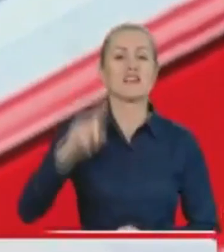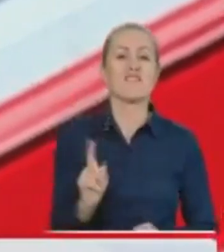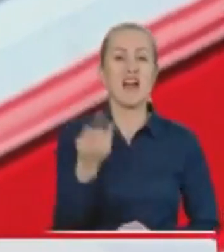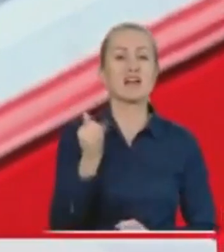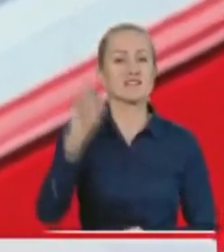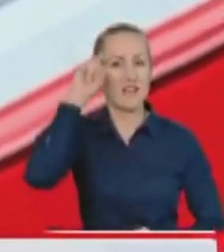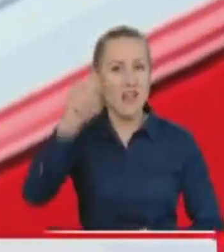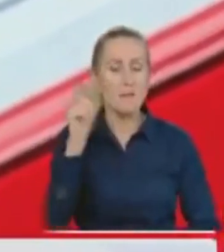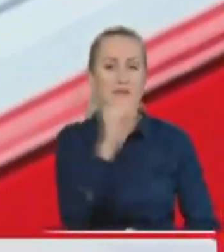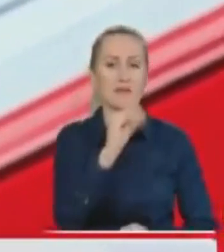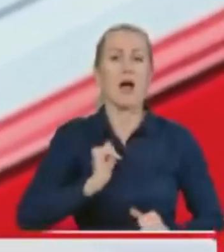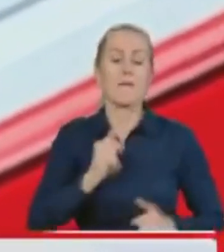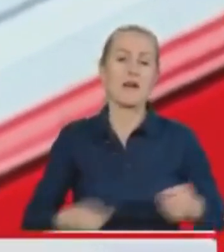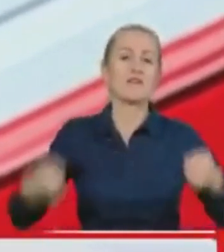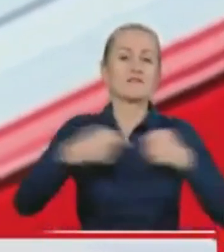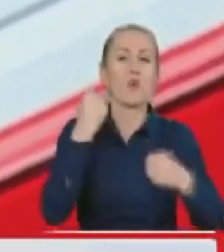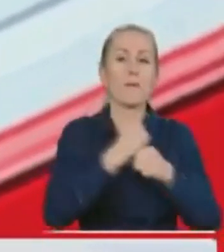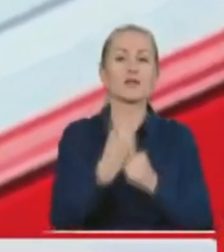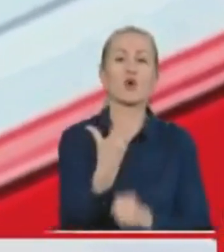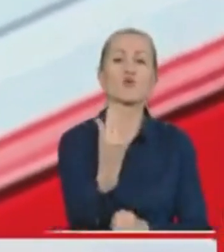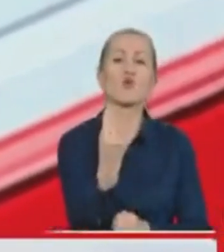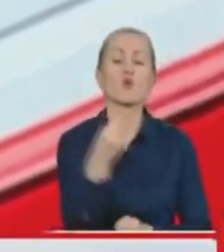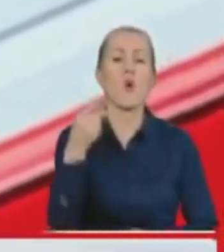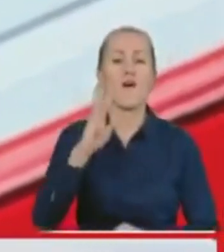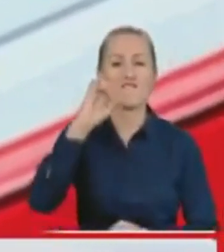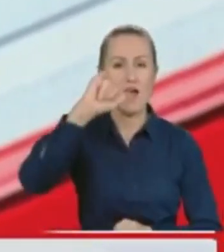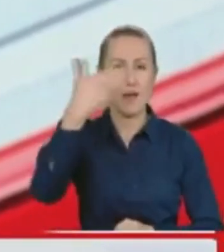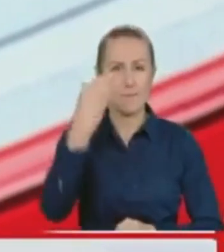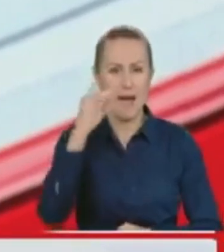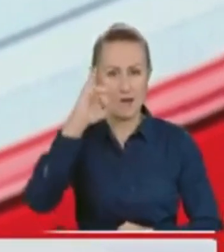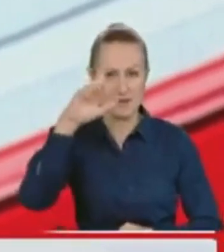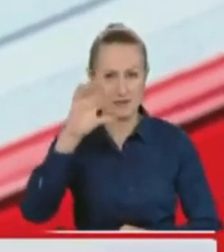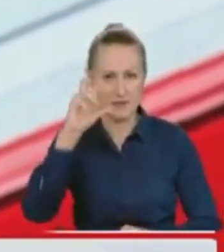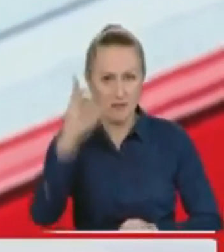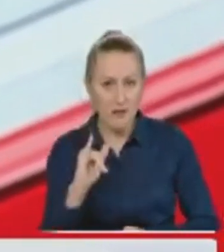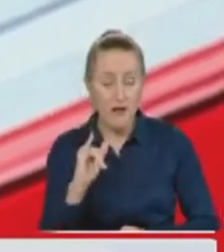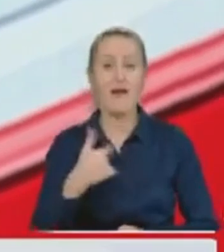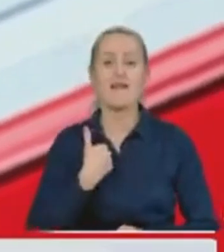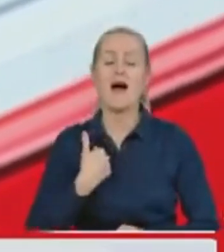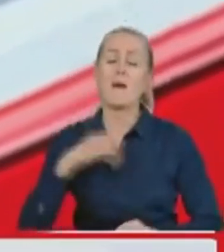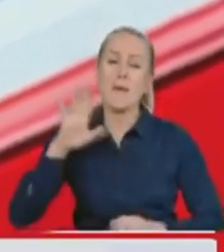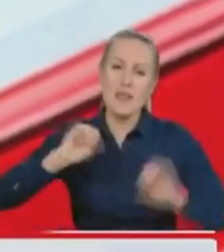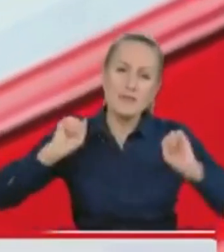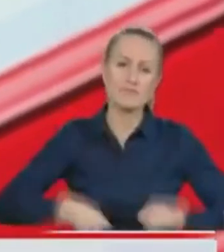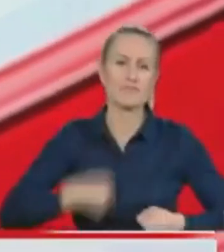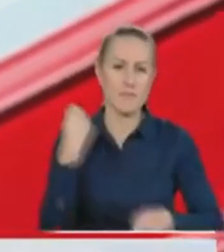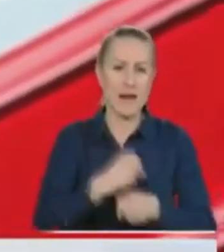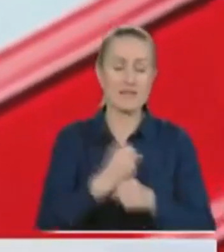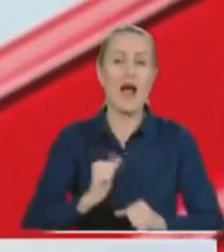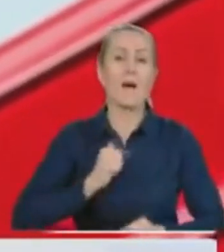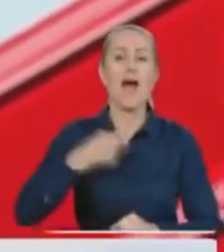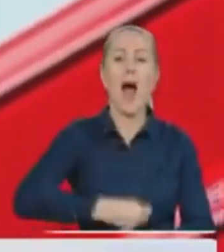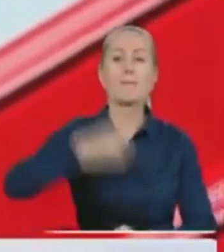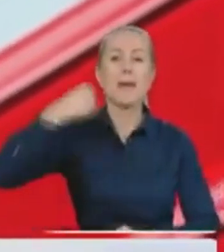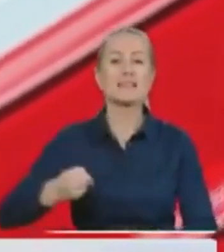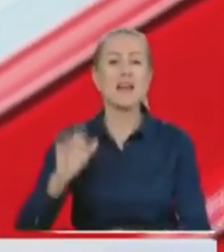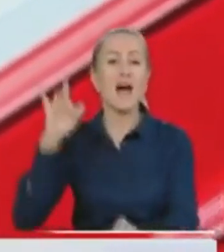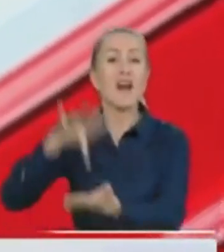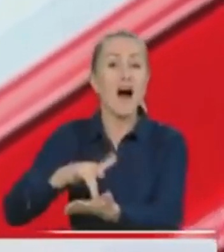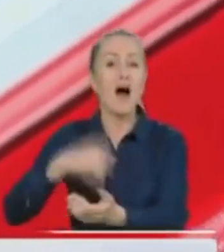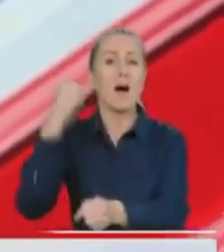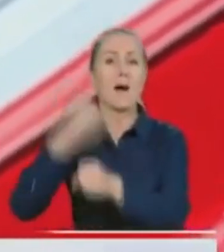відновити роботу Веймарського трикутника. Я буду інтенсивно працювати над тим, щоб в посольствах ініціювати